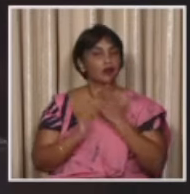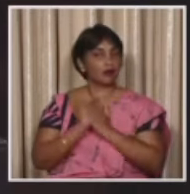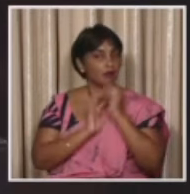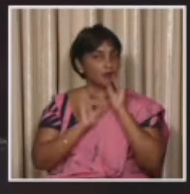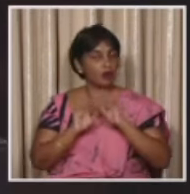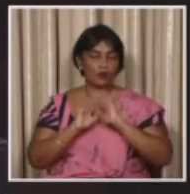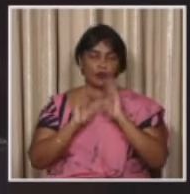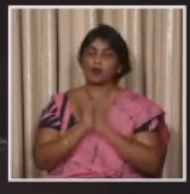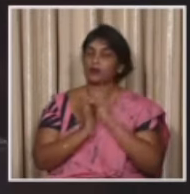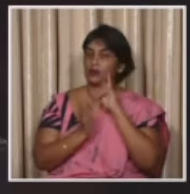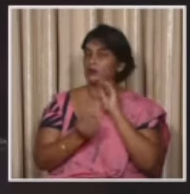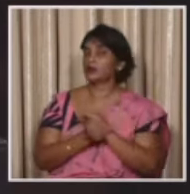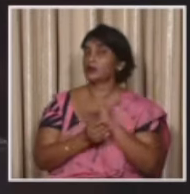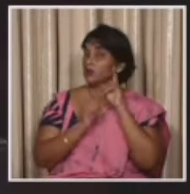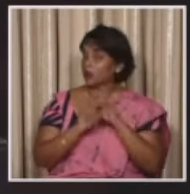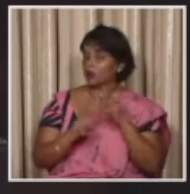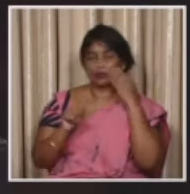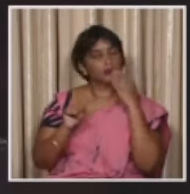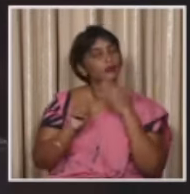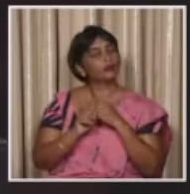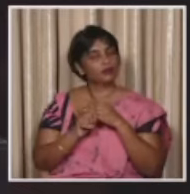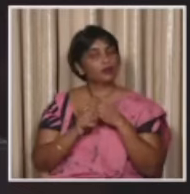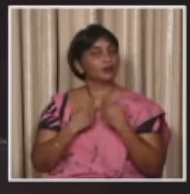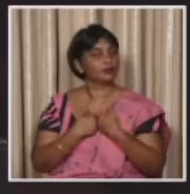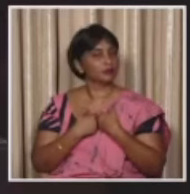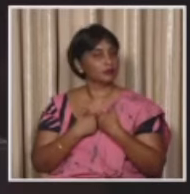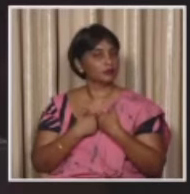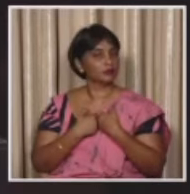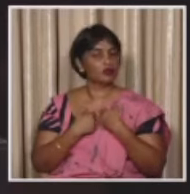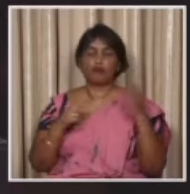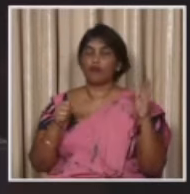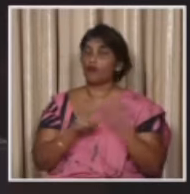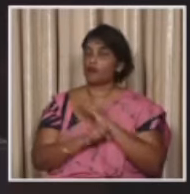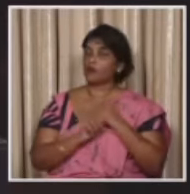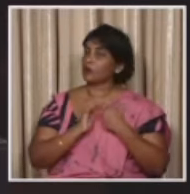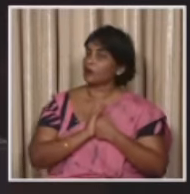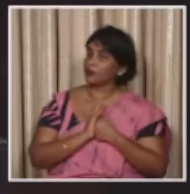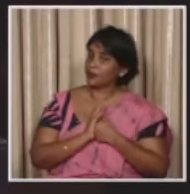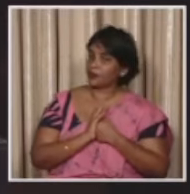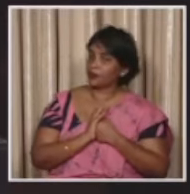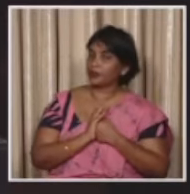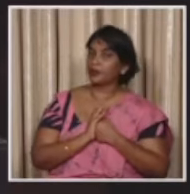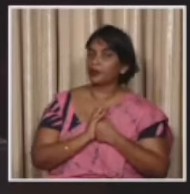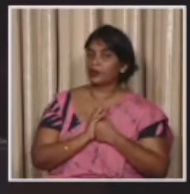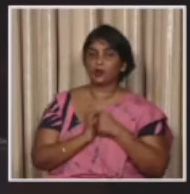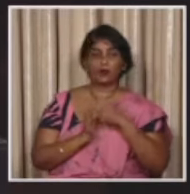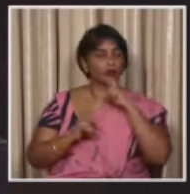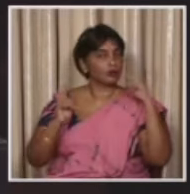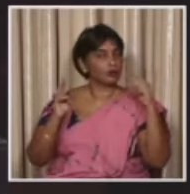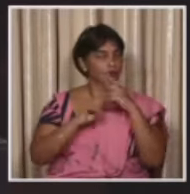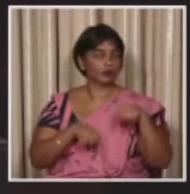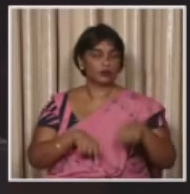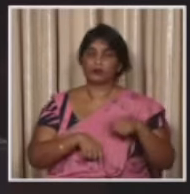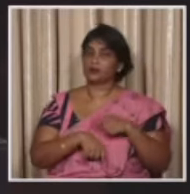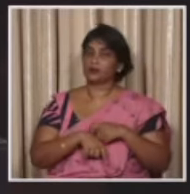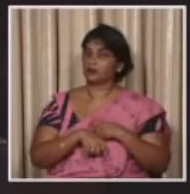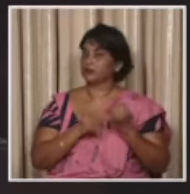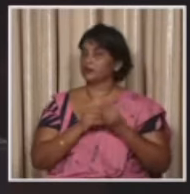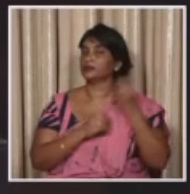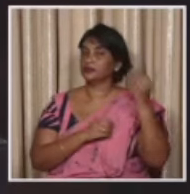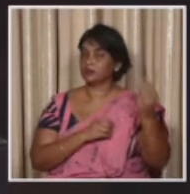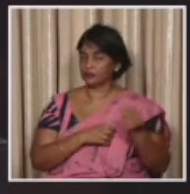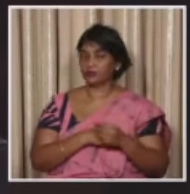ටික රැකෙනවා. ඒ පිළිබඳව අපේ පූර්ණ ගෞරවය ශ්‍රේෂ්ඨාධිකරණයට මේ අවස්ථාවේදී පුද